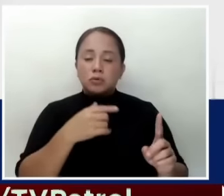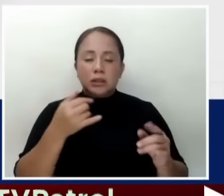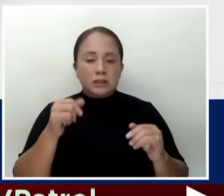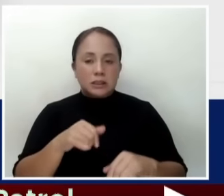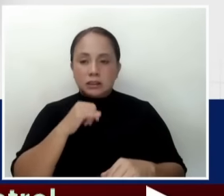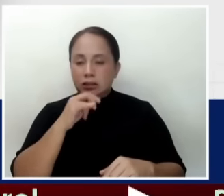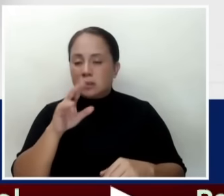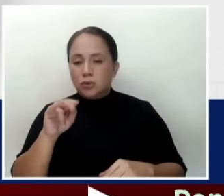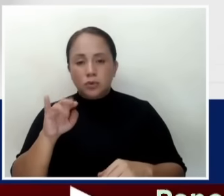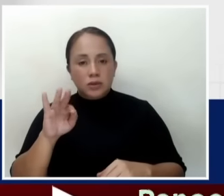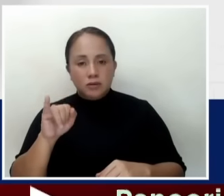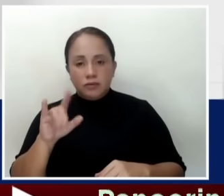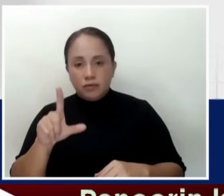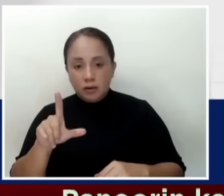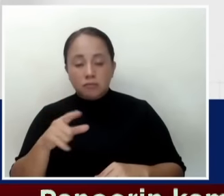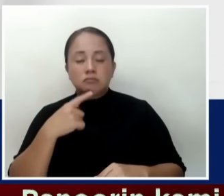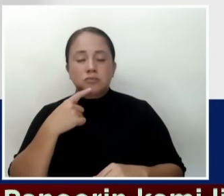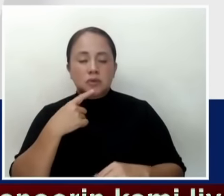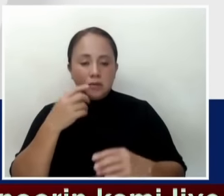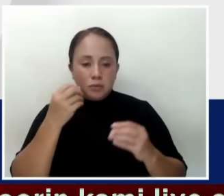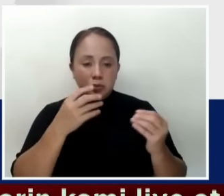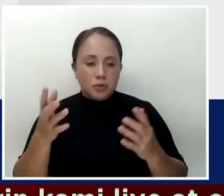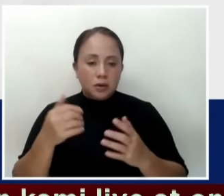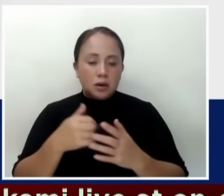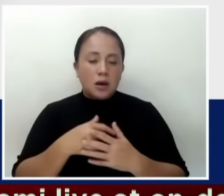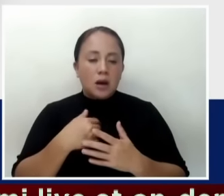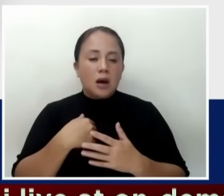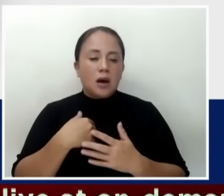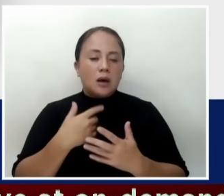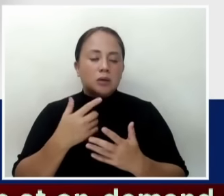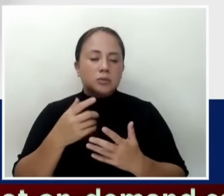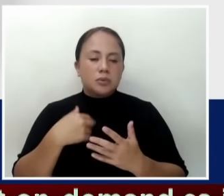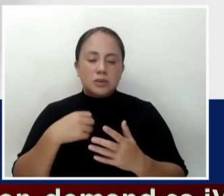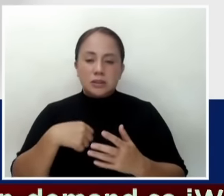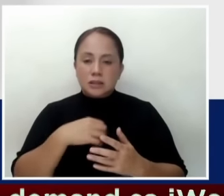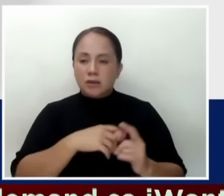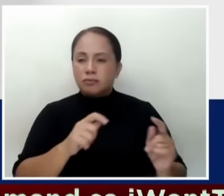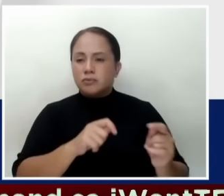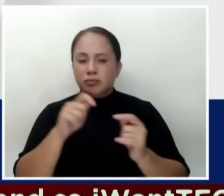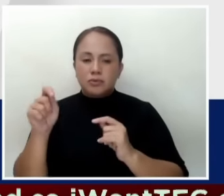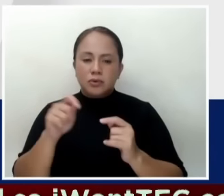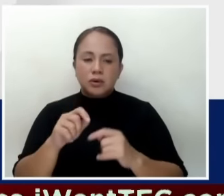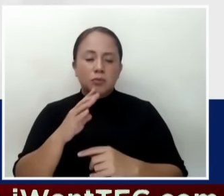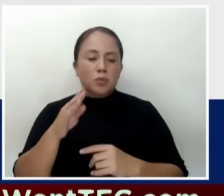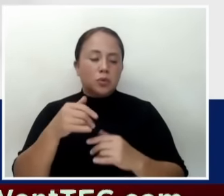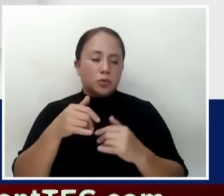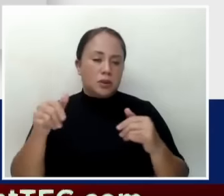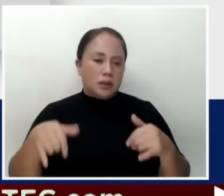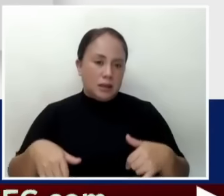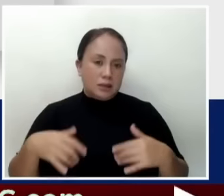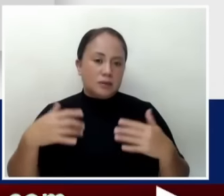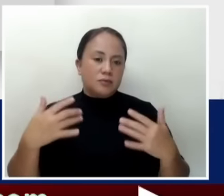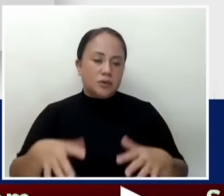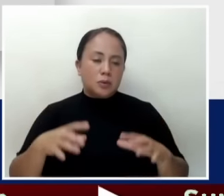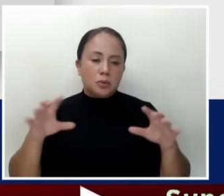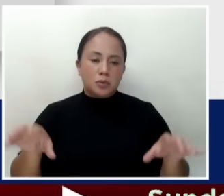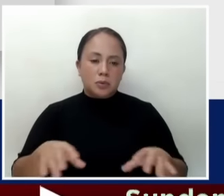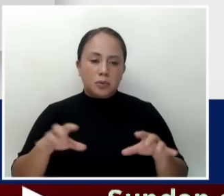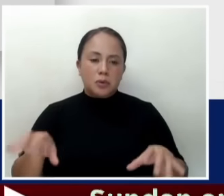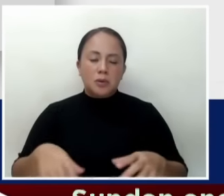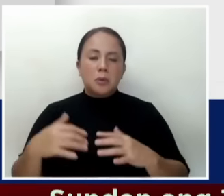UNIFIL. Nag-abiso rin sila na ilayo ang mga tauhan ng UNIFIL sa tinatawag na Blue Line na isa na umanong aktibong combat